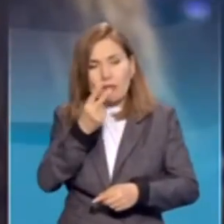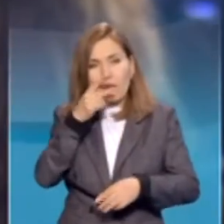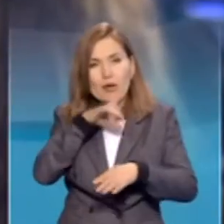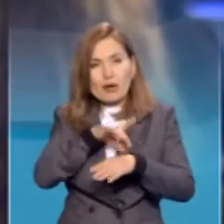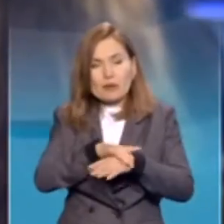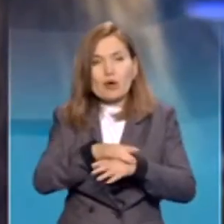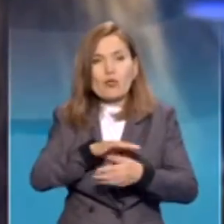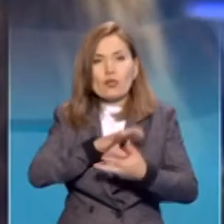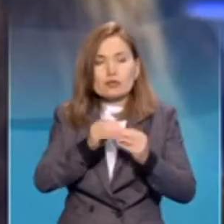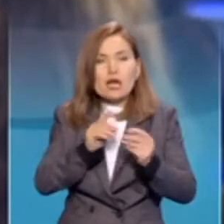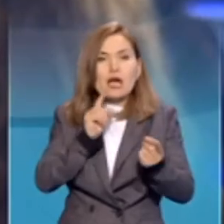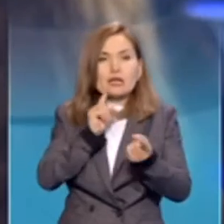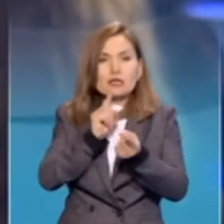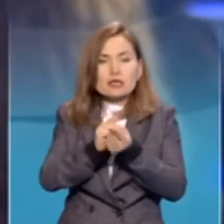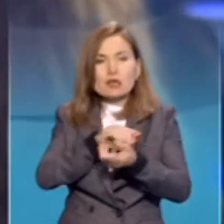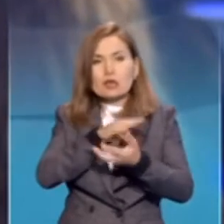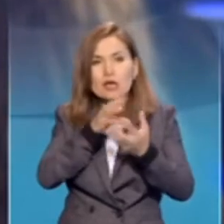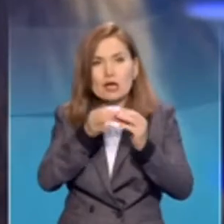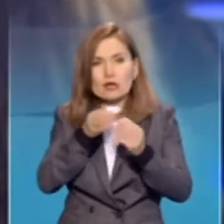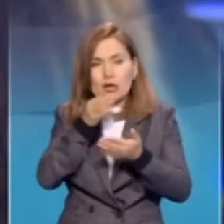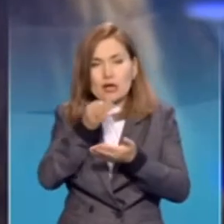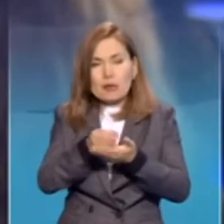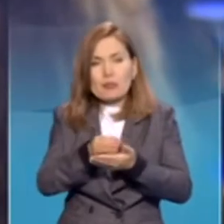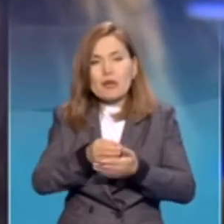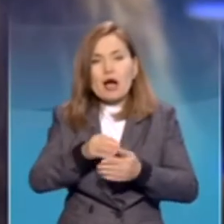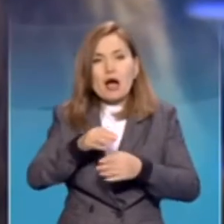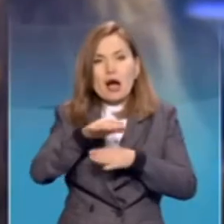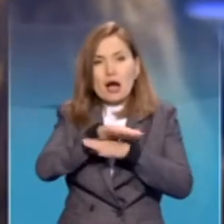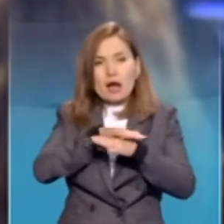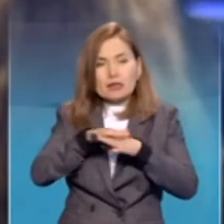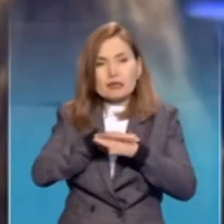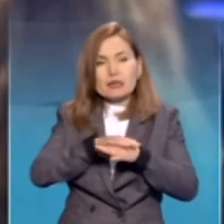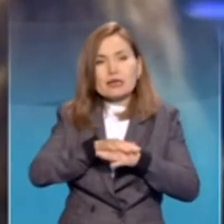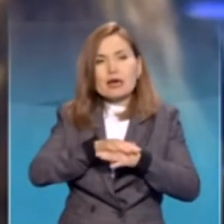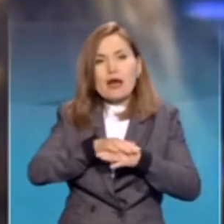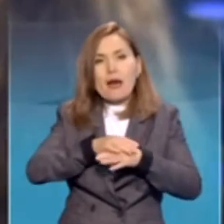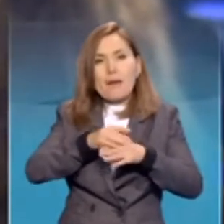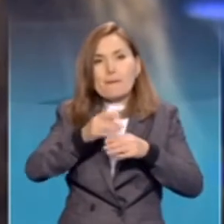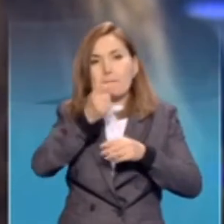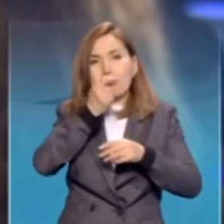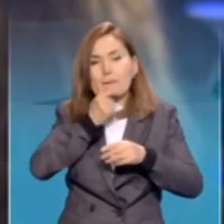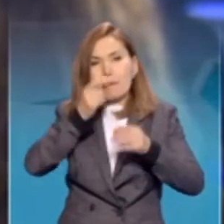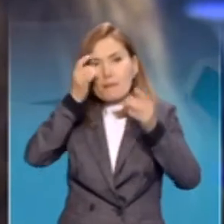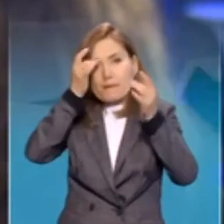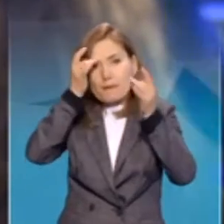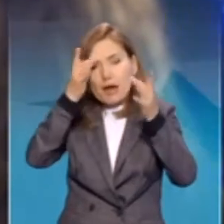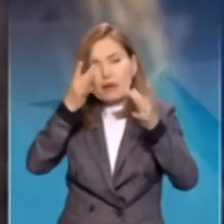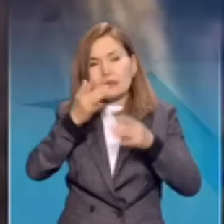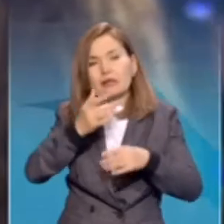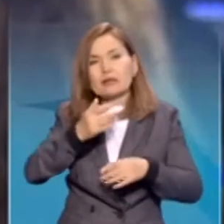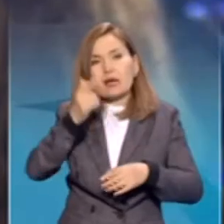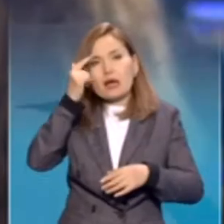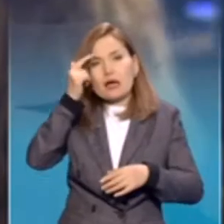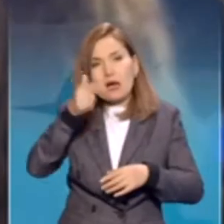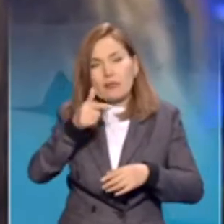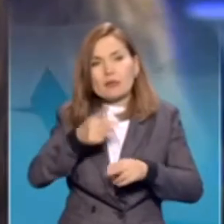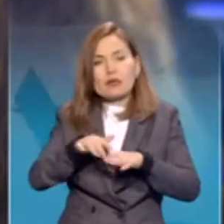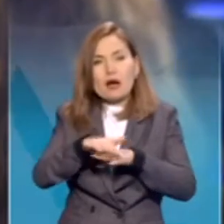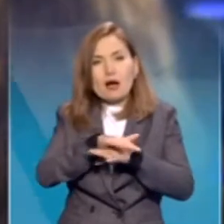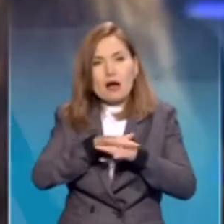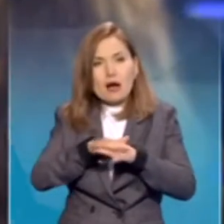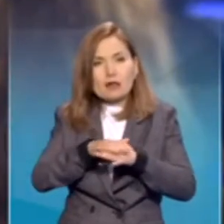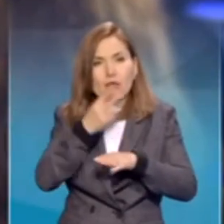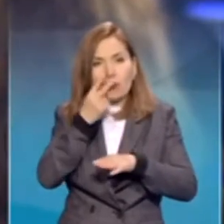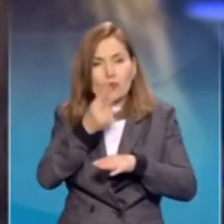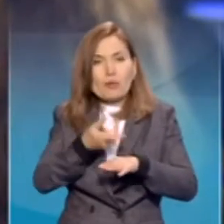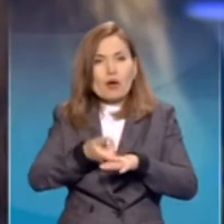kezdesuwdiñ netijesinde halktın sayasi madeniyeti, halktın mınau sayasi közkarası oyanıp kalıptasıp kele jatkanın